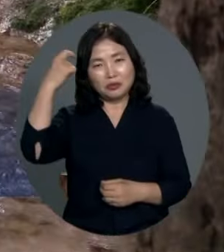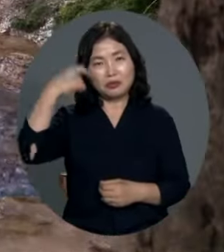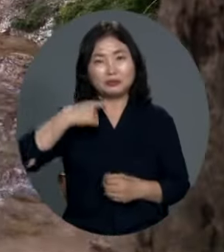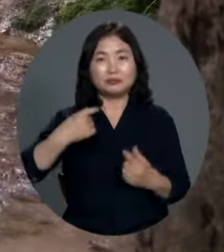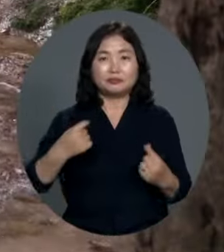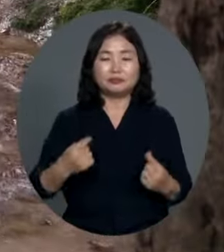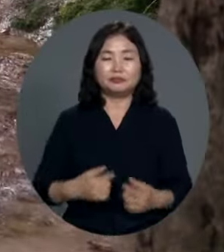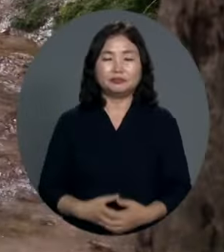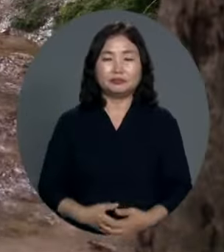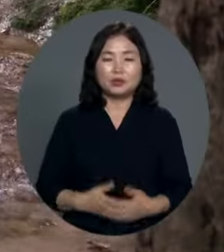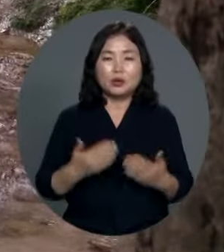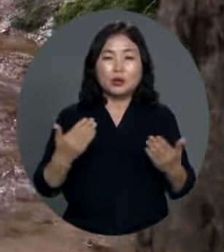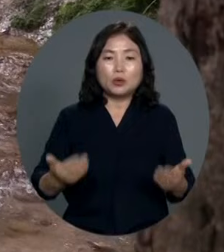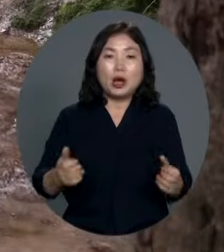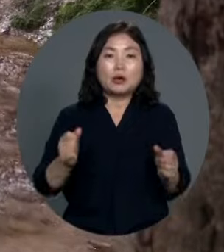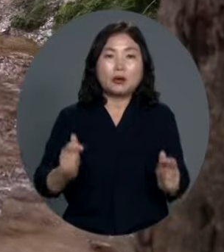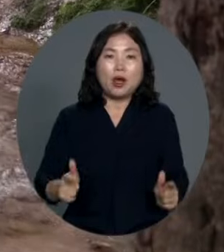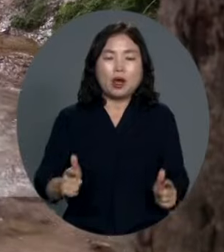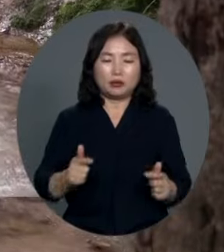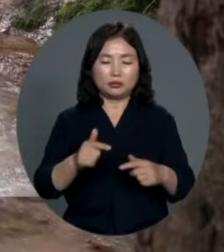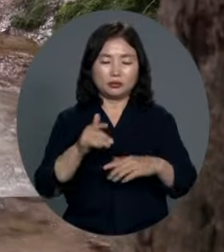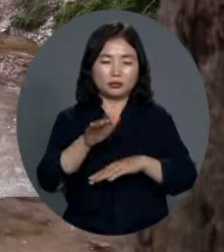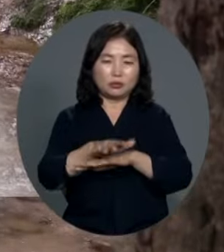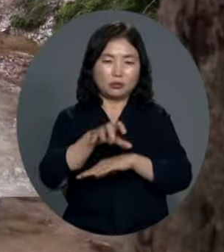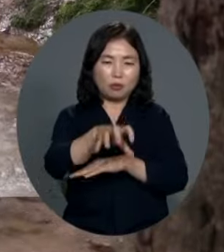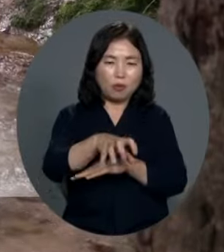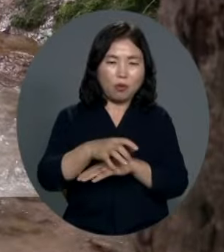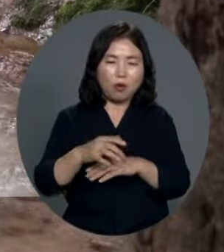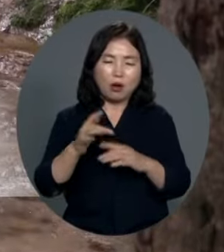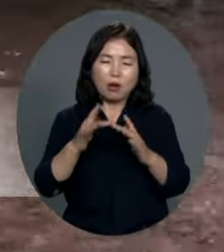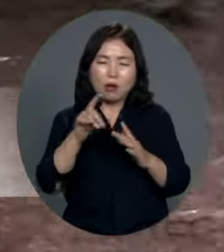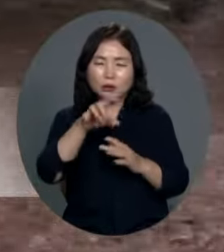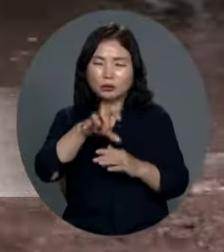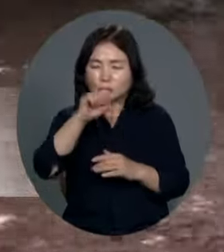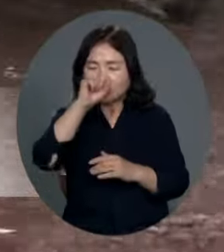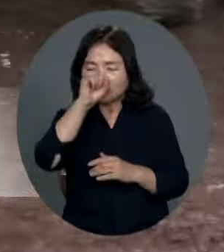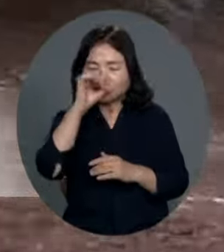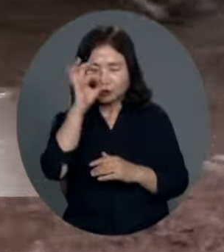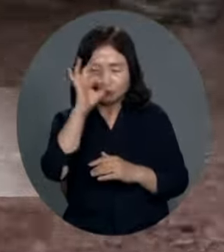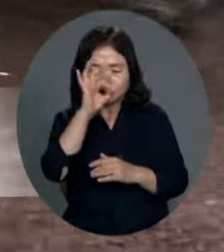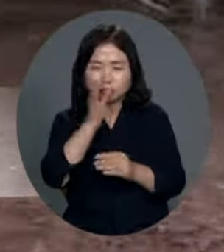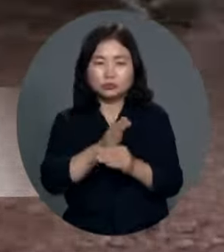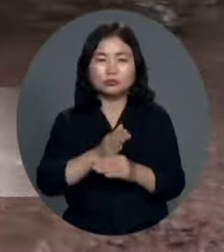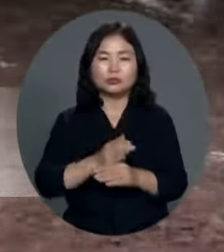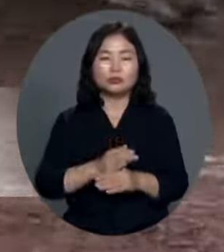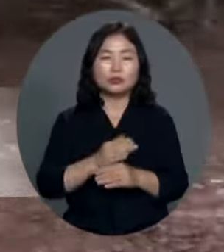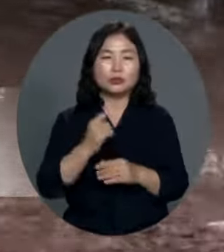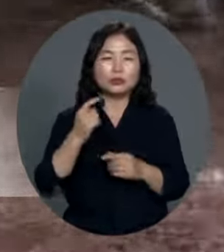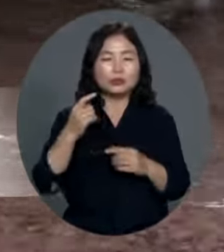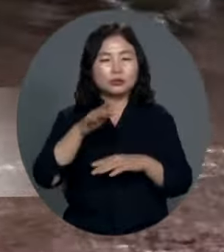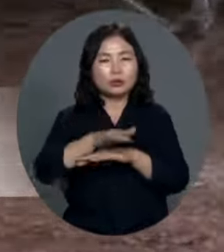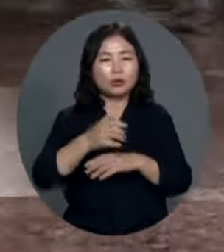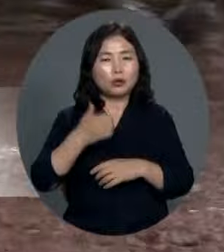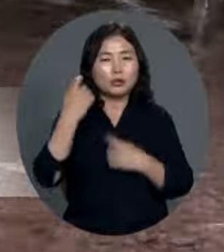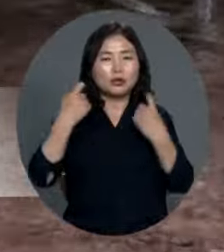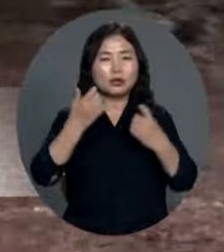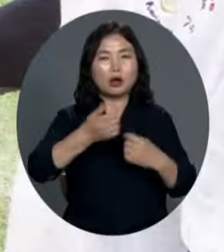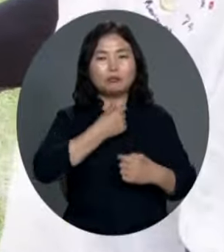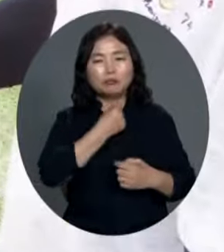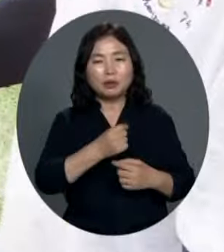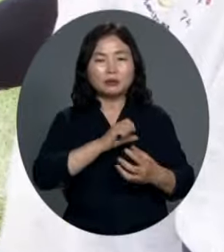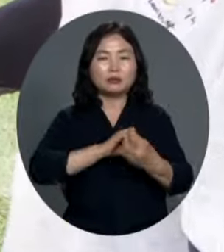남깁니다 휴가철 맞아 스 검색이 급하고 있고 한 조사에 따르면 스를 떠다는